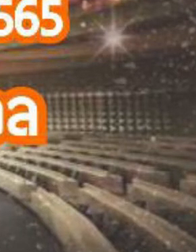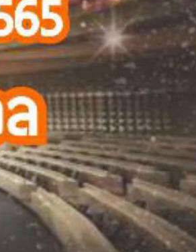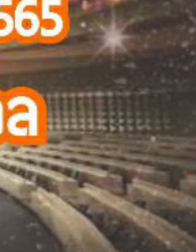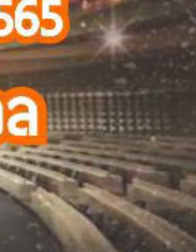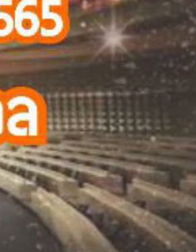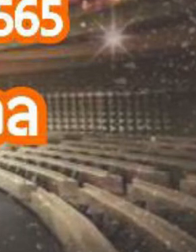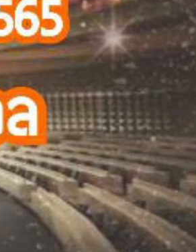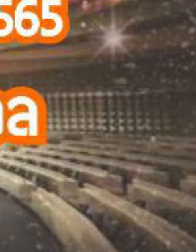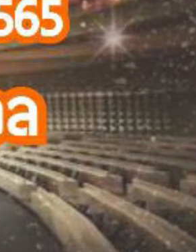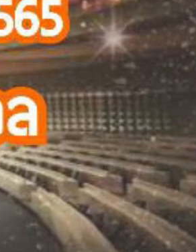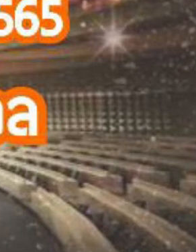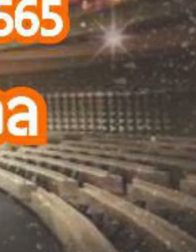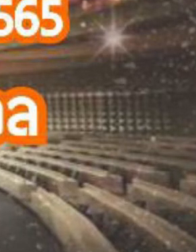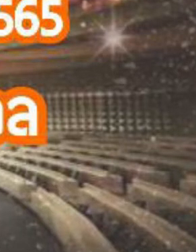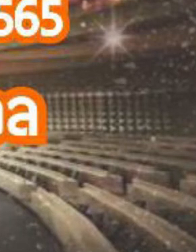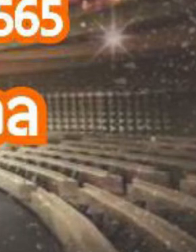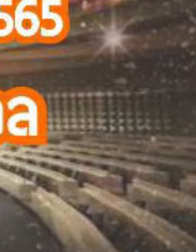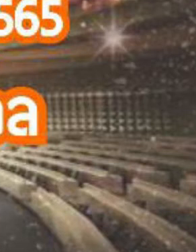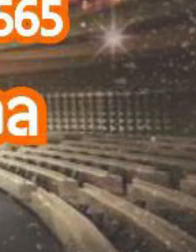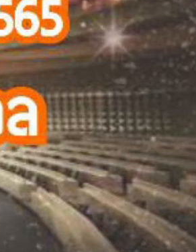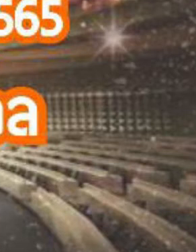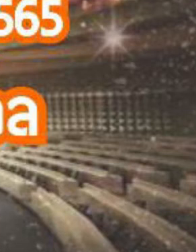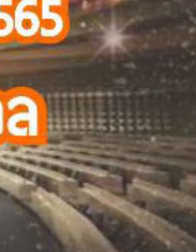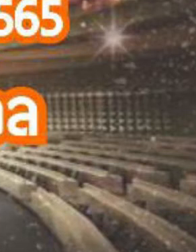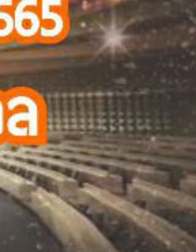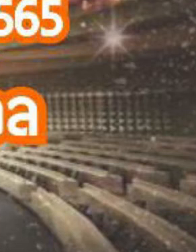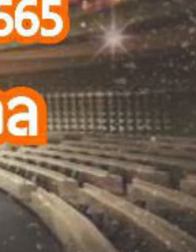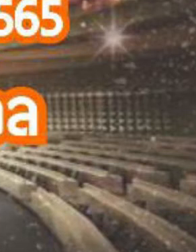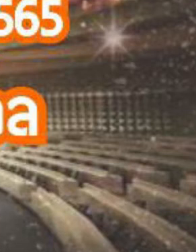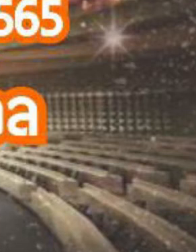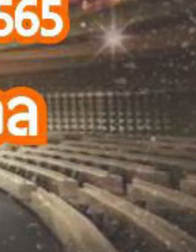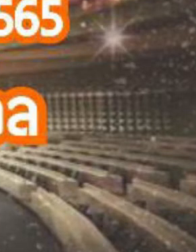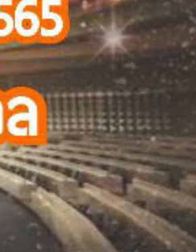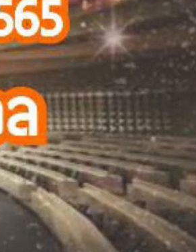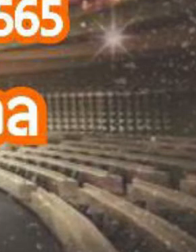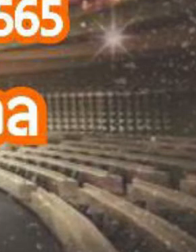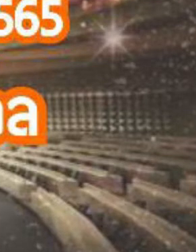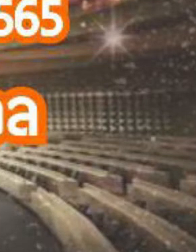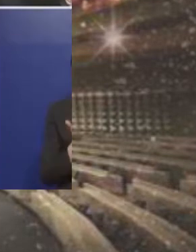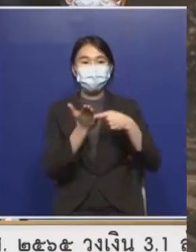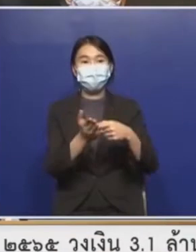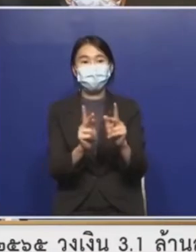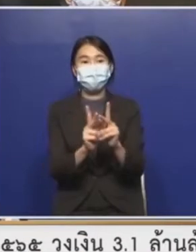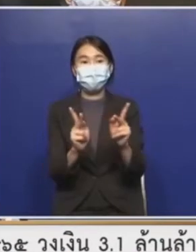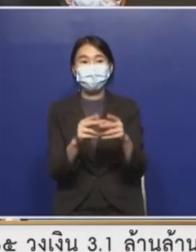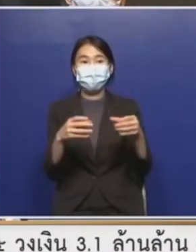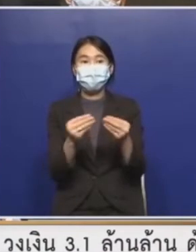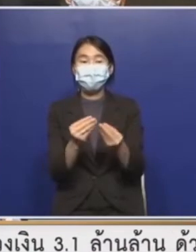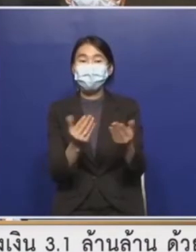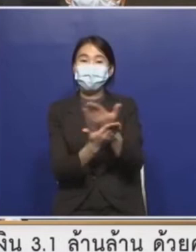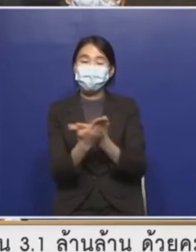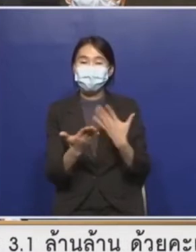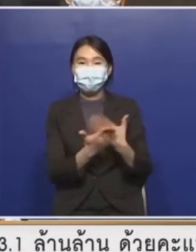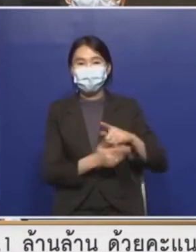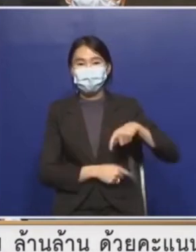ผู้แทนราษฎรกรุงเทพมหานครเขตบางขุนเทียนพรรคก้าวไกลนะครับขอเสนอรายชื่อกรรมาธิการพิจารณารายจ่ายง